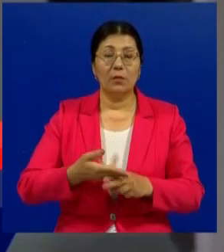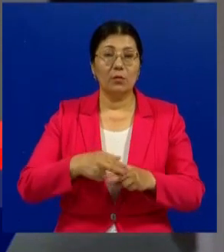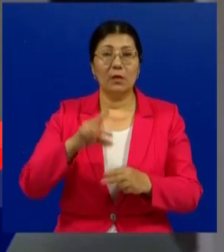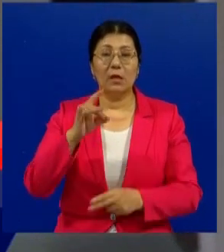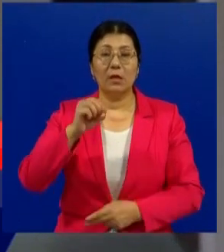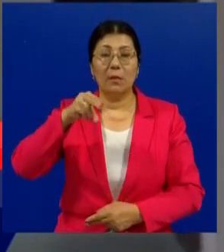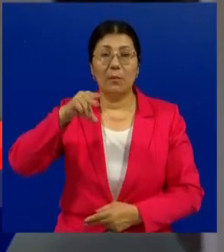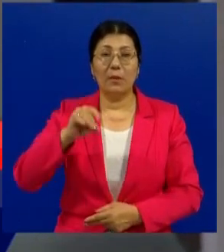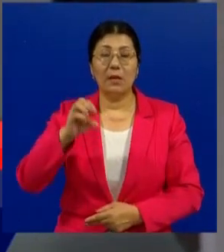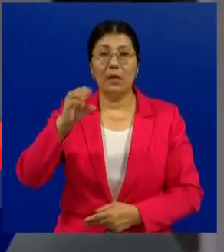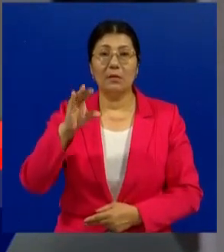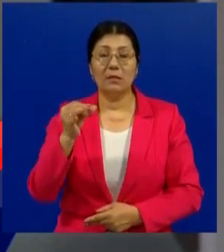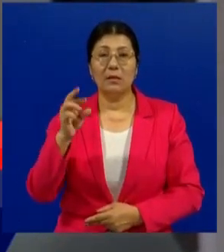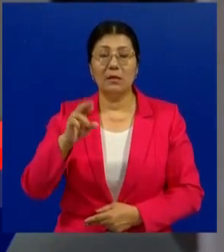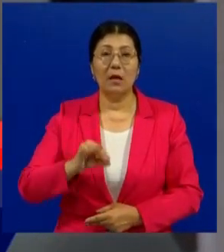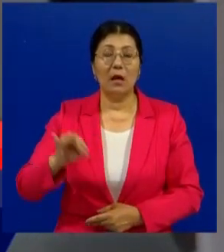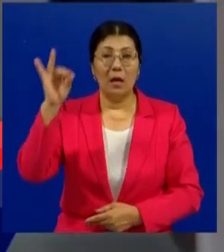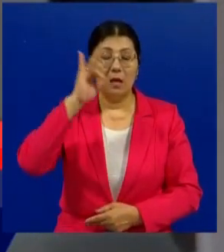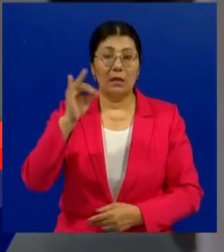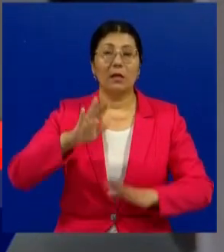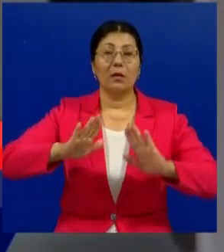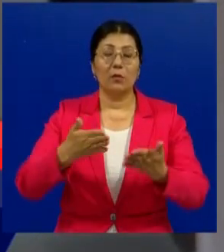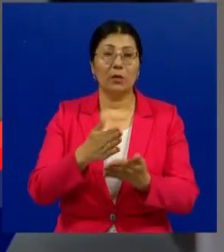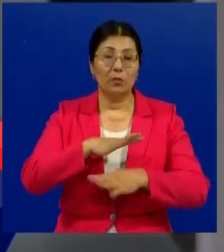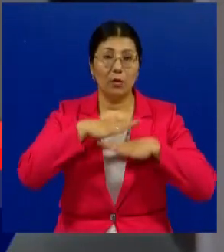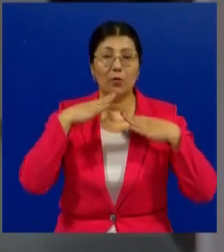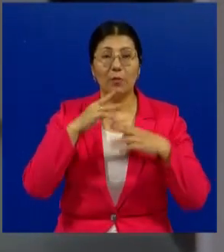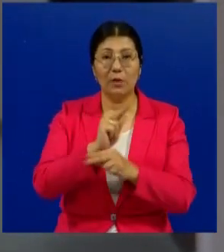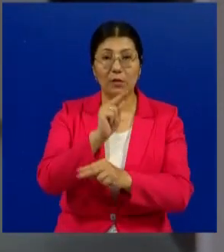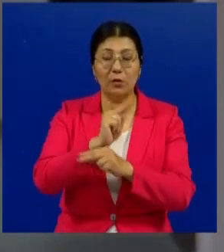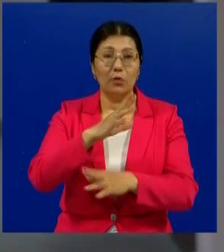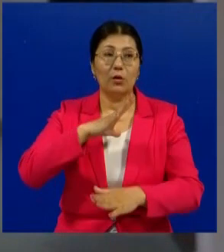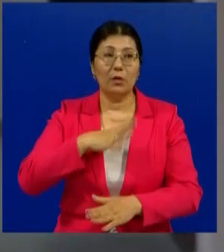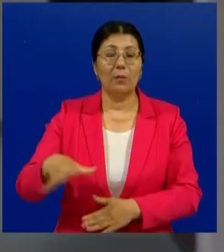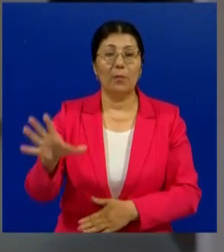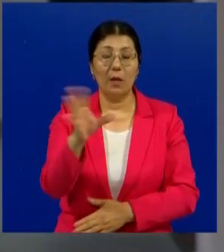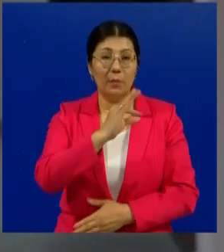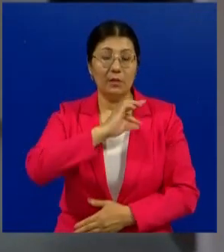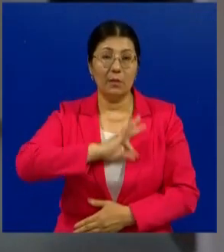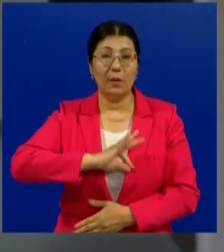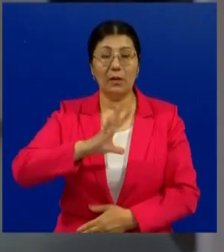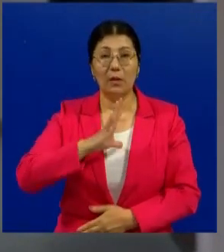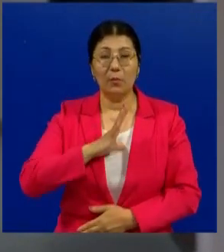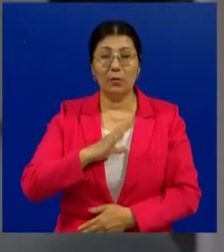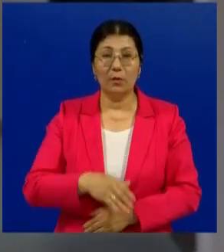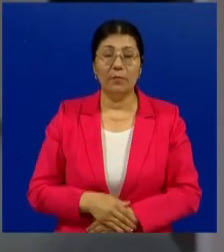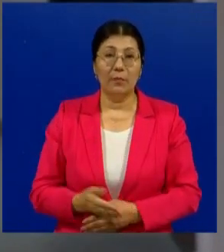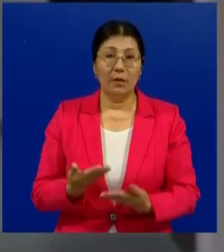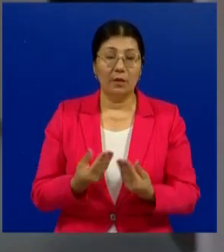репрессия туралы, тарихи оқиғалар туралы көп нәрсе білдік. Осы барлығымызға пайдалы болды деп ойлаймын. Және